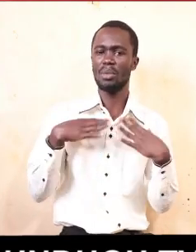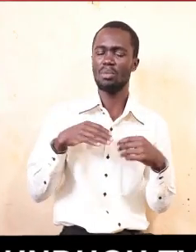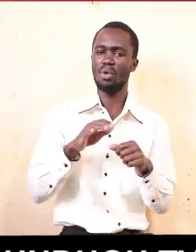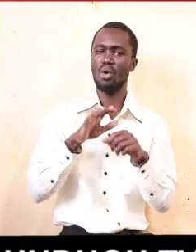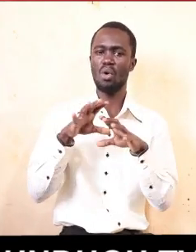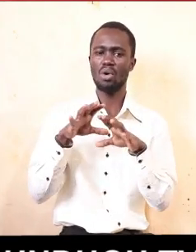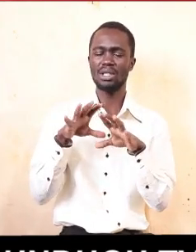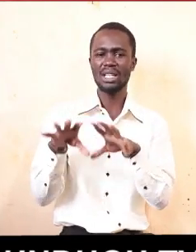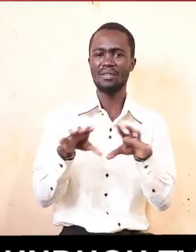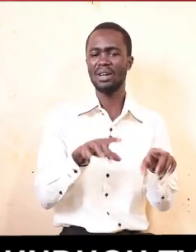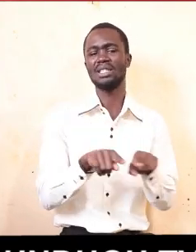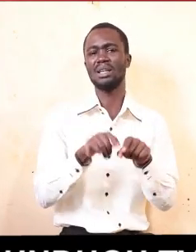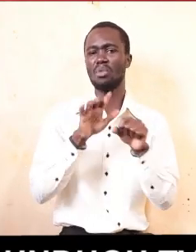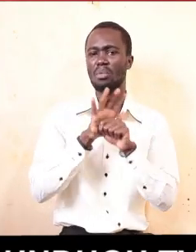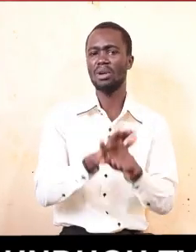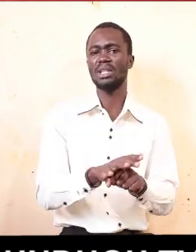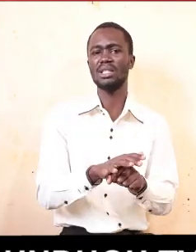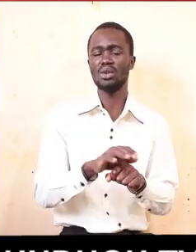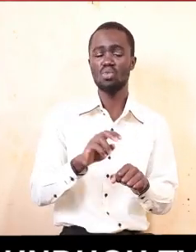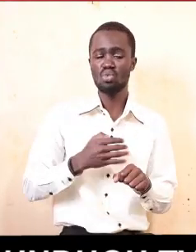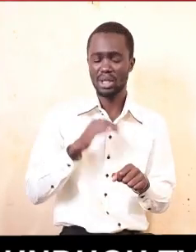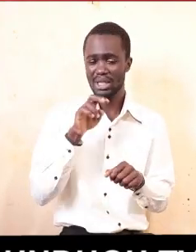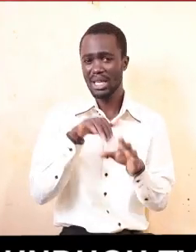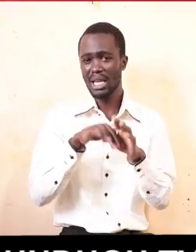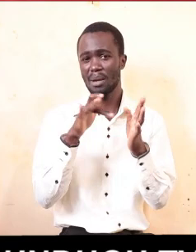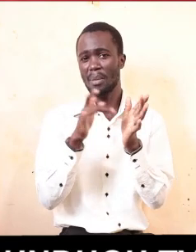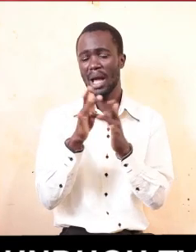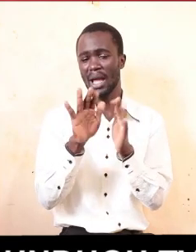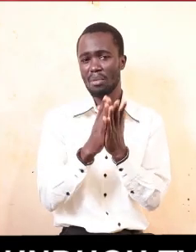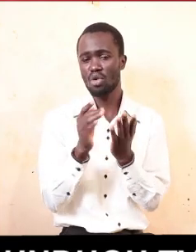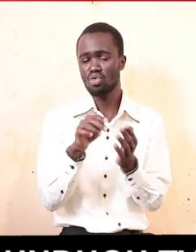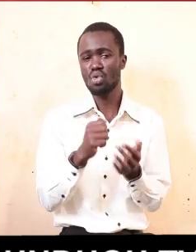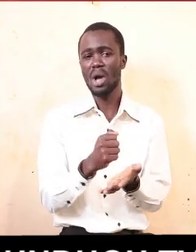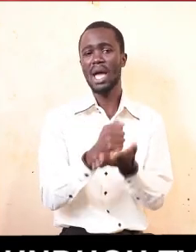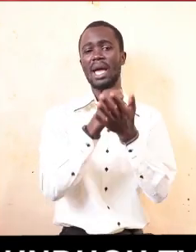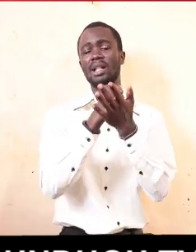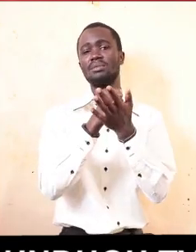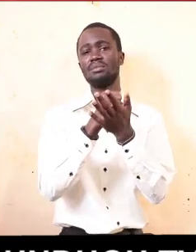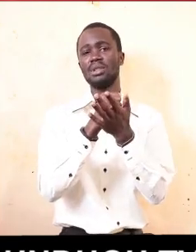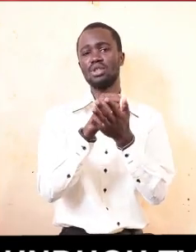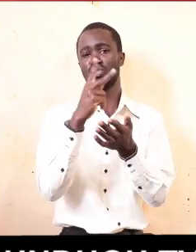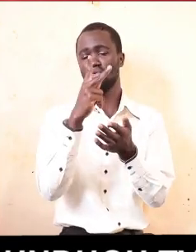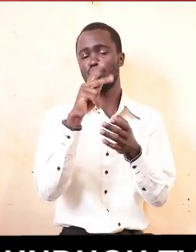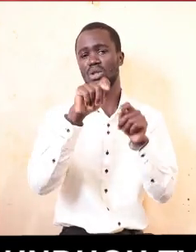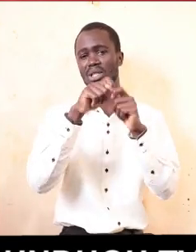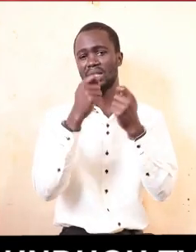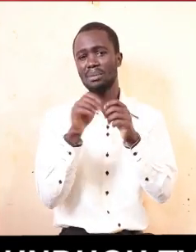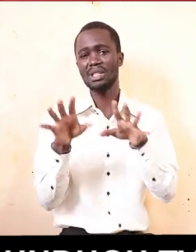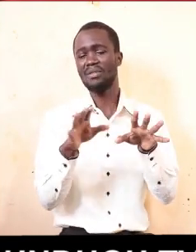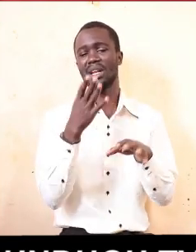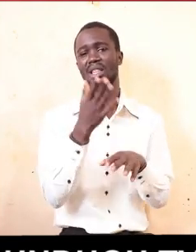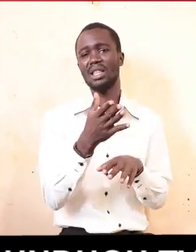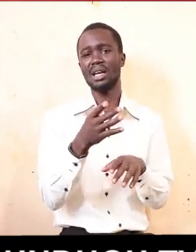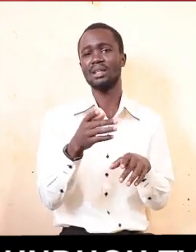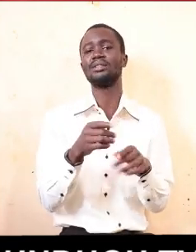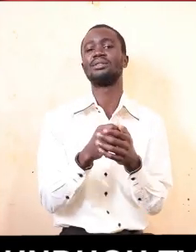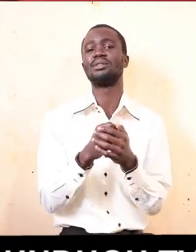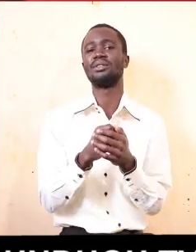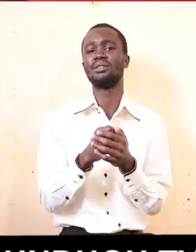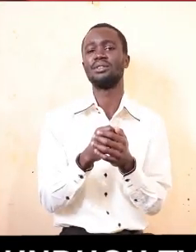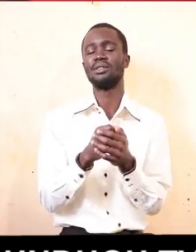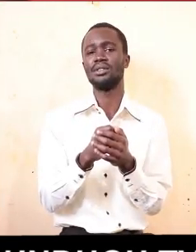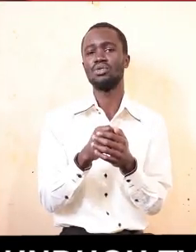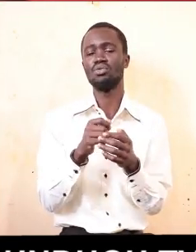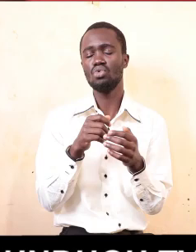dhuluma uliwasaidia wana wa Yuda na wa Yerusalemu ili uweze kusimama na mataifa yote yale